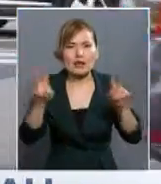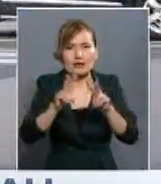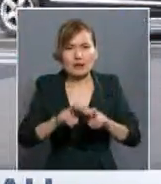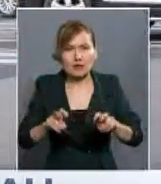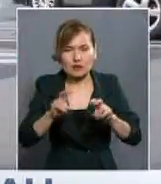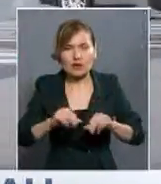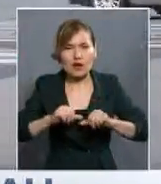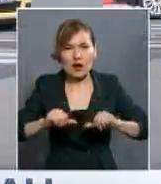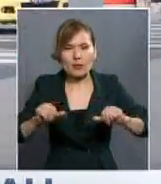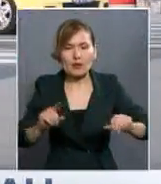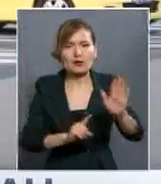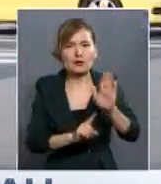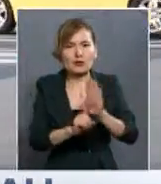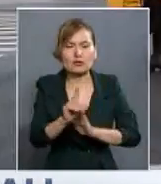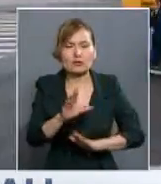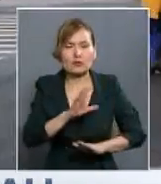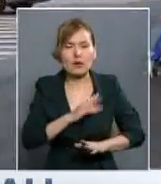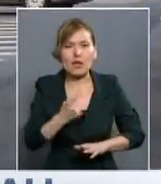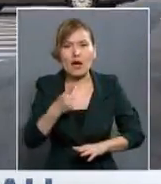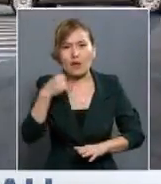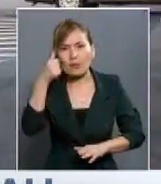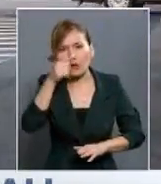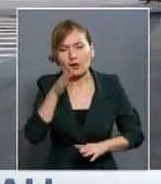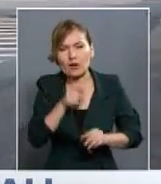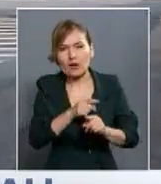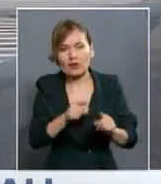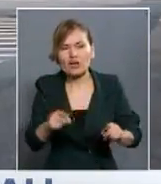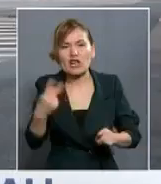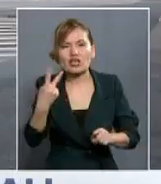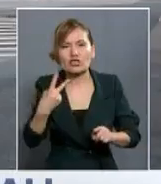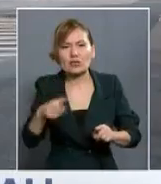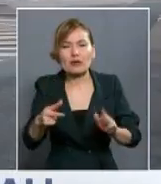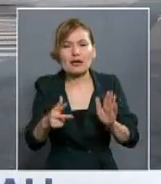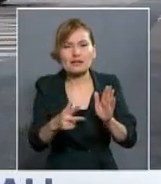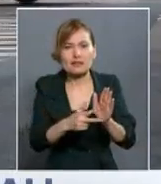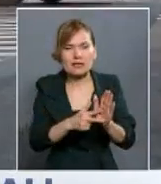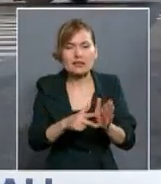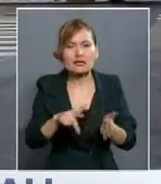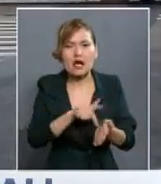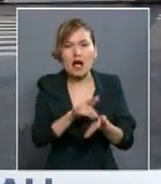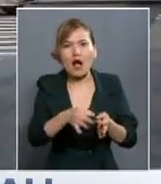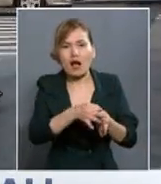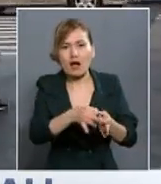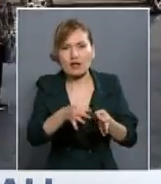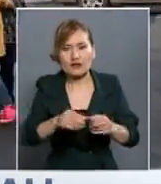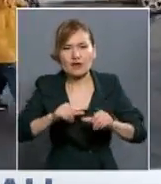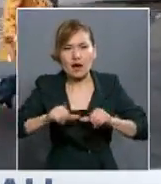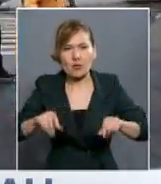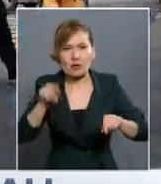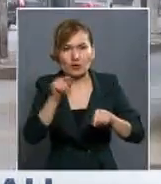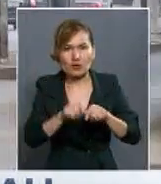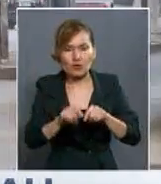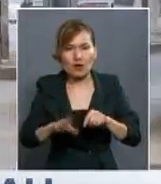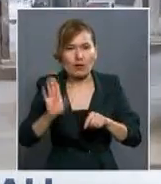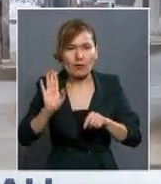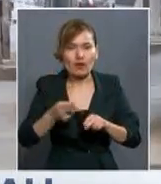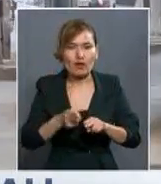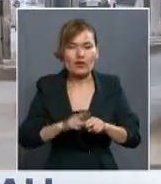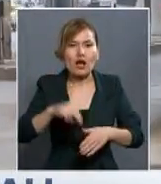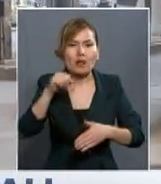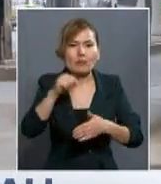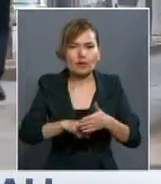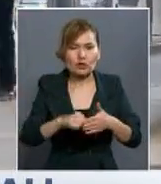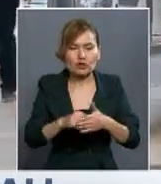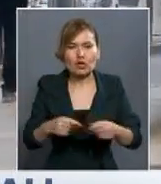басталды. Биыл бір жыл бойы елдегі 28 қалада мониторинг жүргізіледі. Биліктің жоспары бойынша ауаның ластану